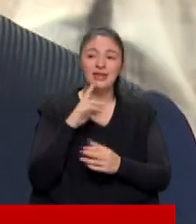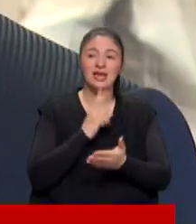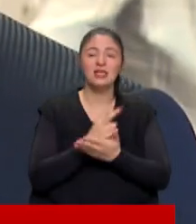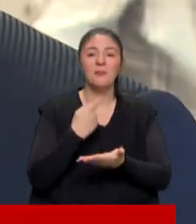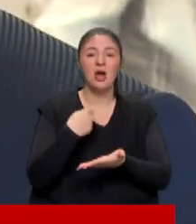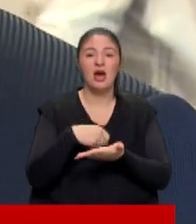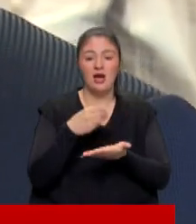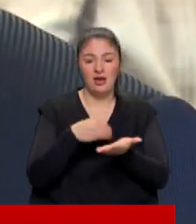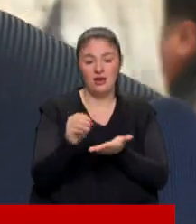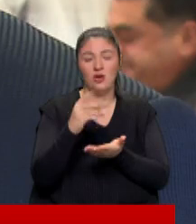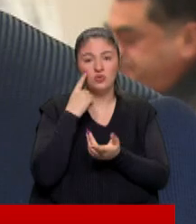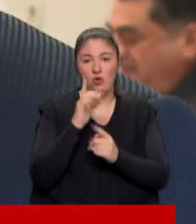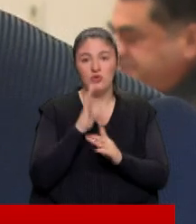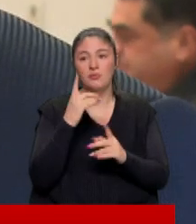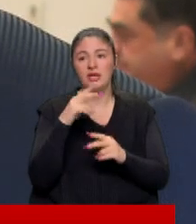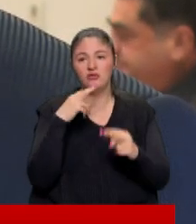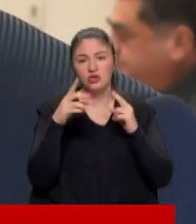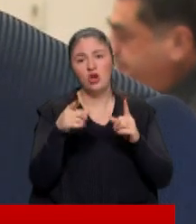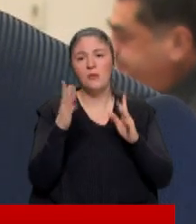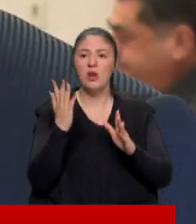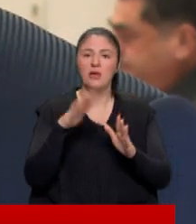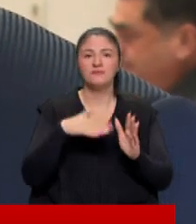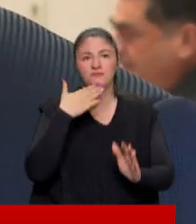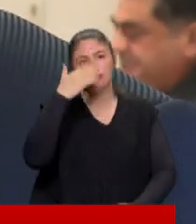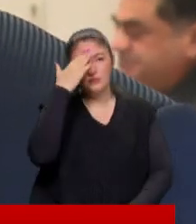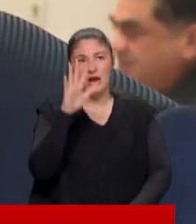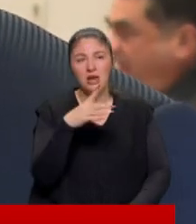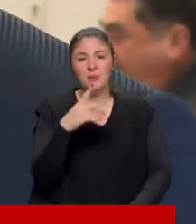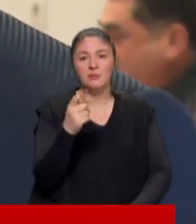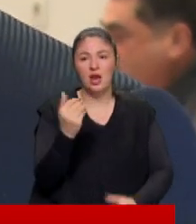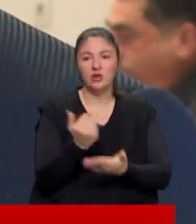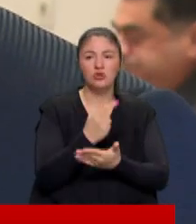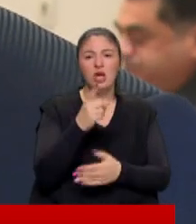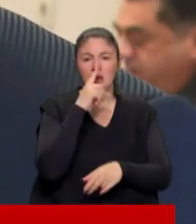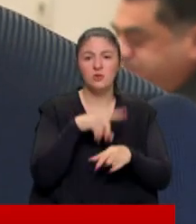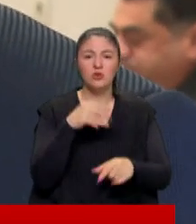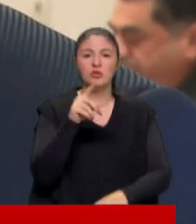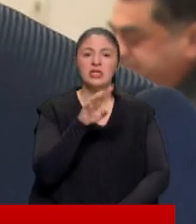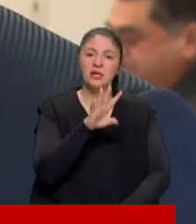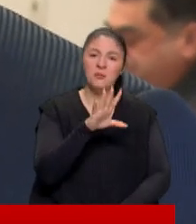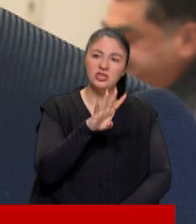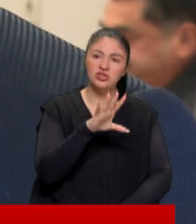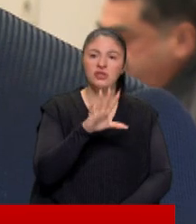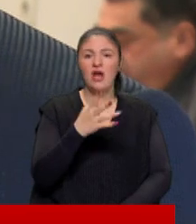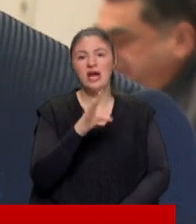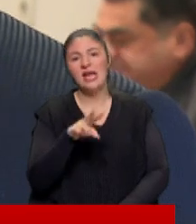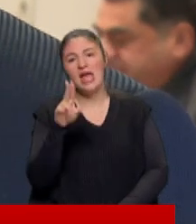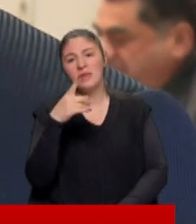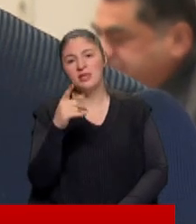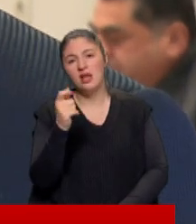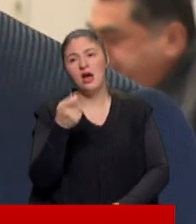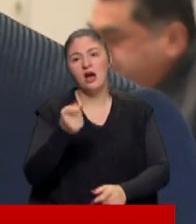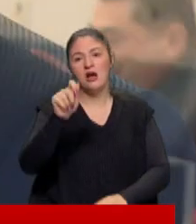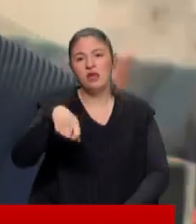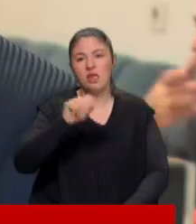nakit görmüyoruz. Yani bir restoran şöyle böyle günlük 50 bin lira ciro yapıyorsa şuna emin olun, bunun 45 bin lirası veya 47 bin lirası